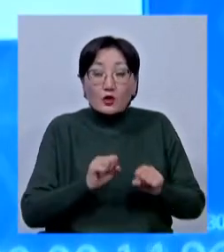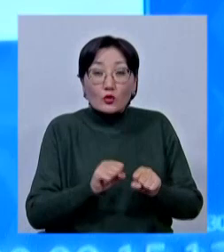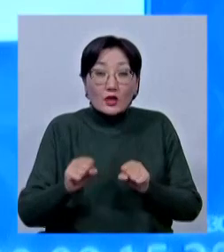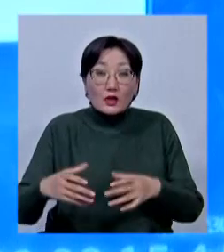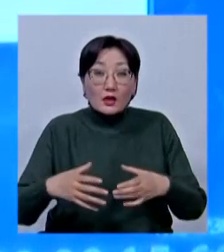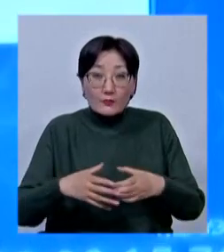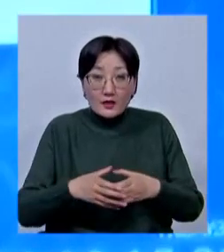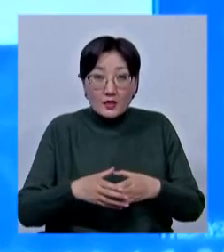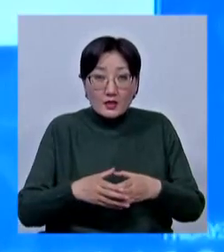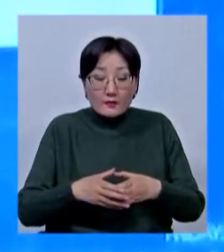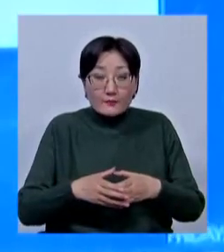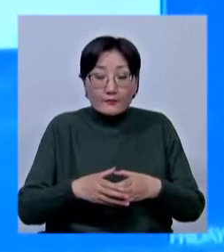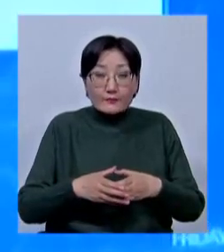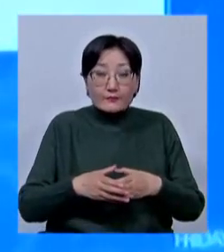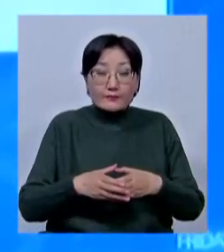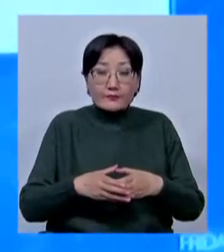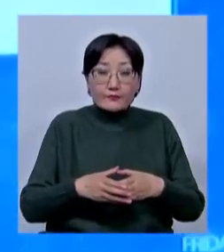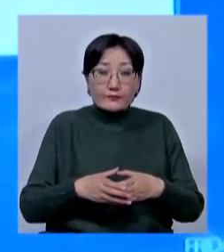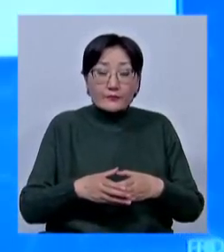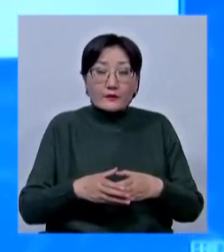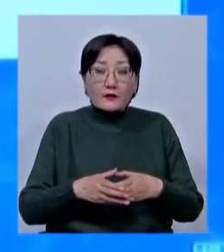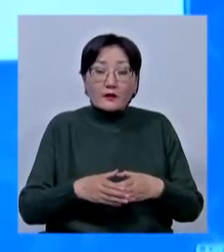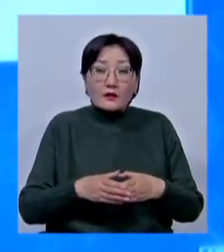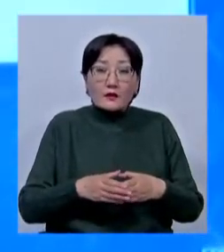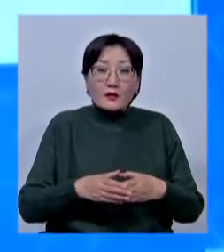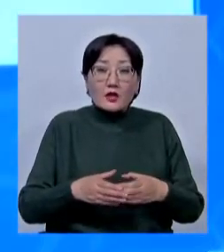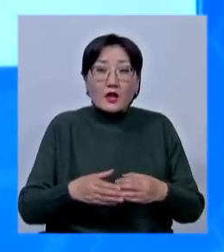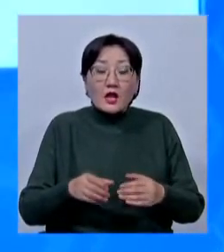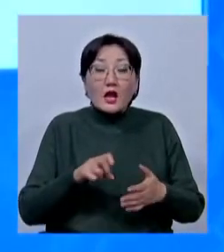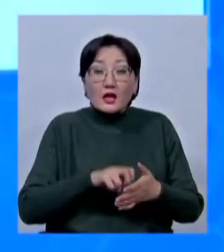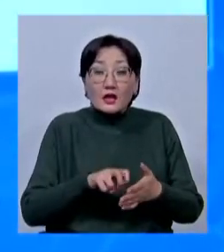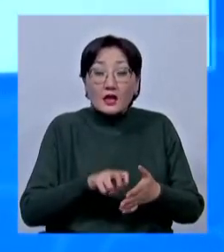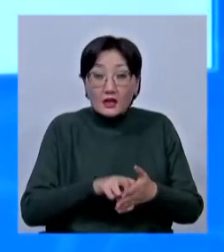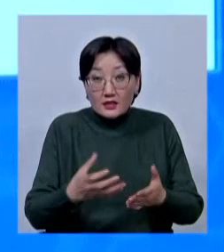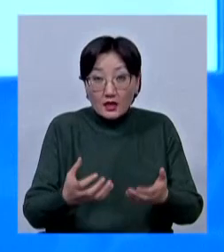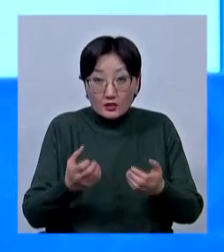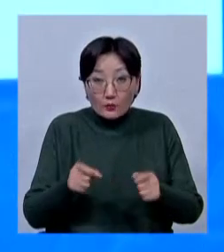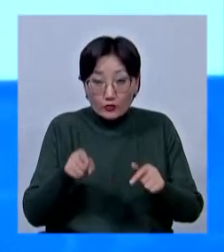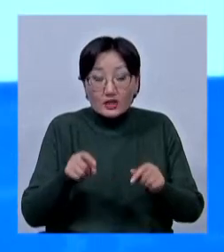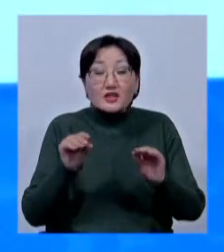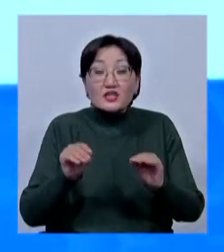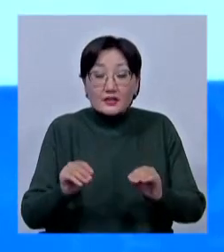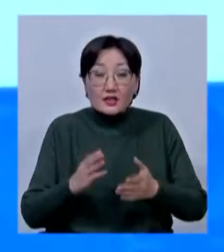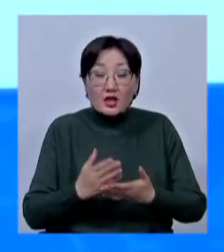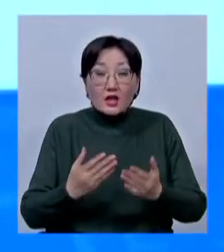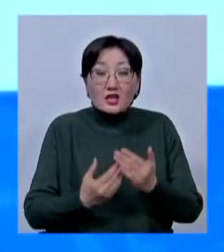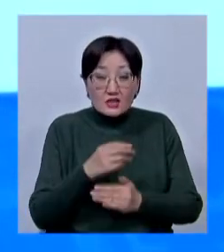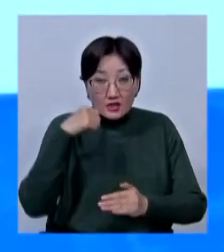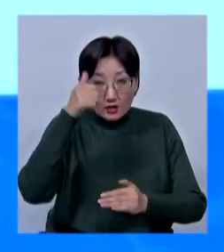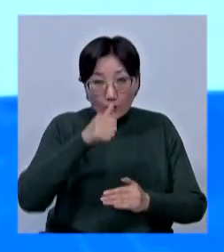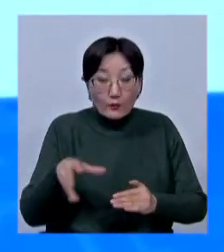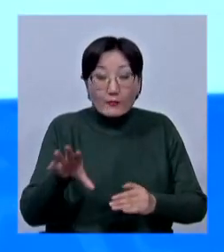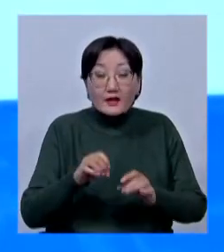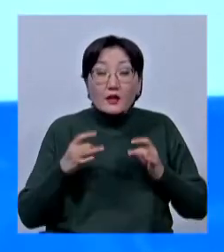балалардың қорғау комитеті жаңағы ғылым және министрлігінің балаларды қорғау комитетінен хат келіп түсті. Онда да көрсетілген жаңа жылдық барлық